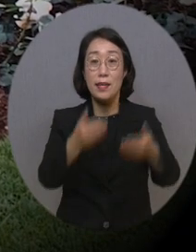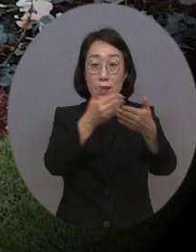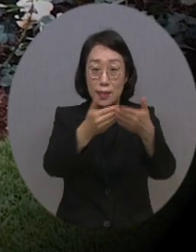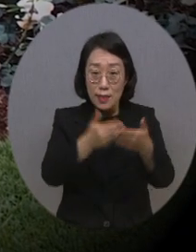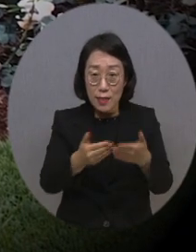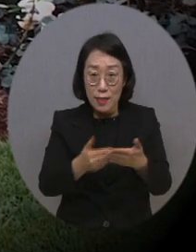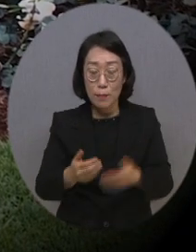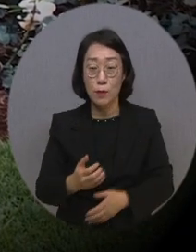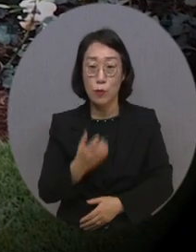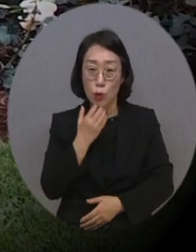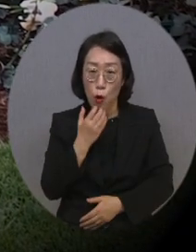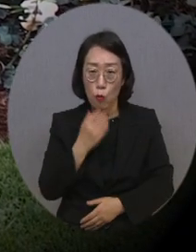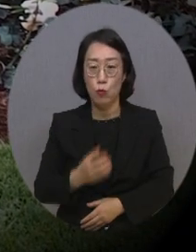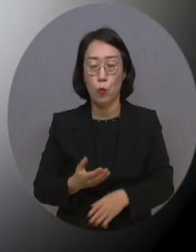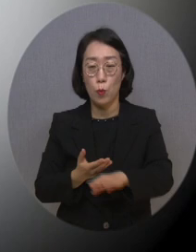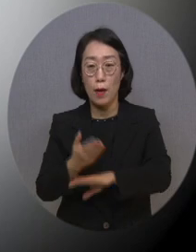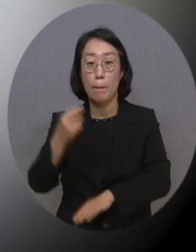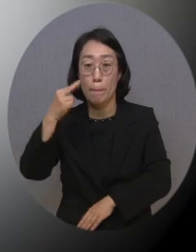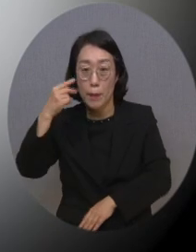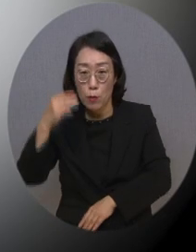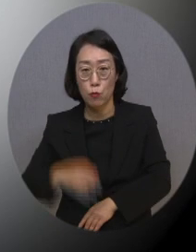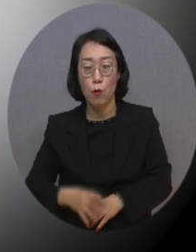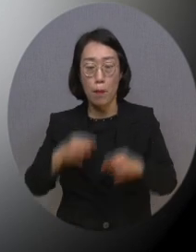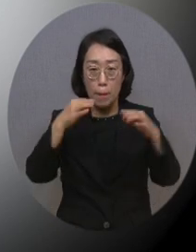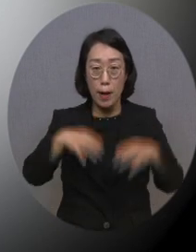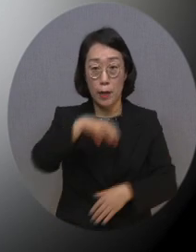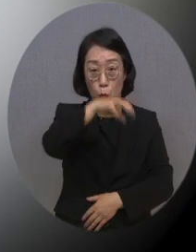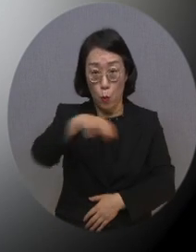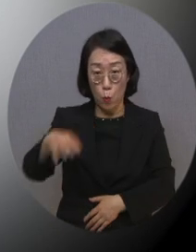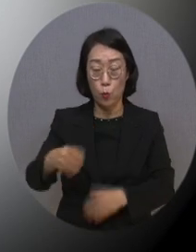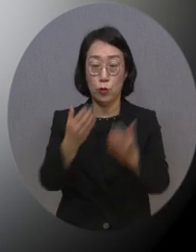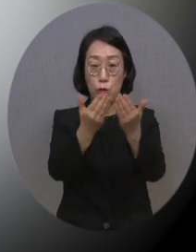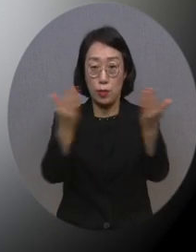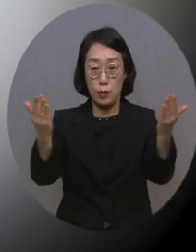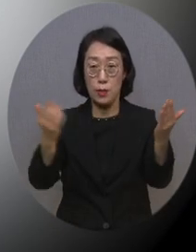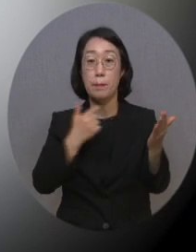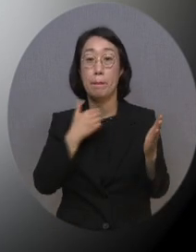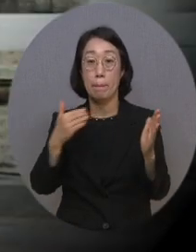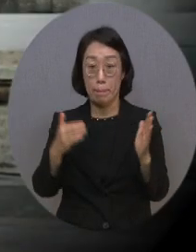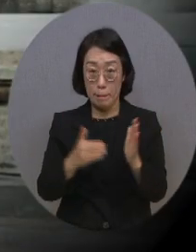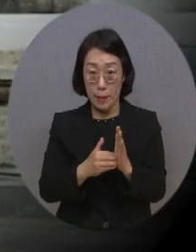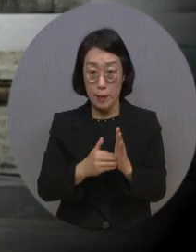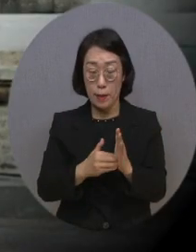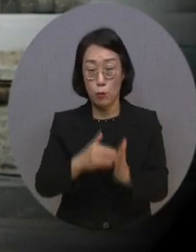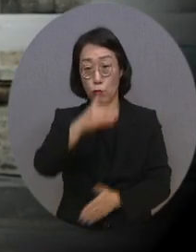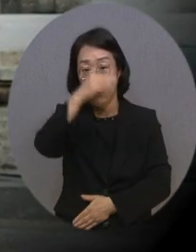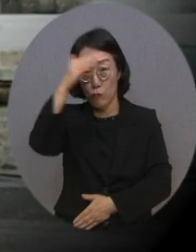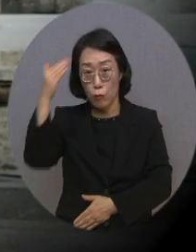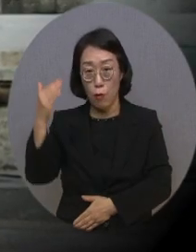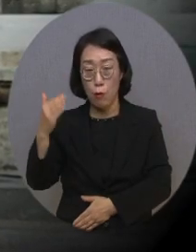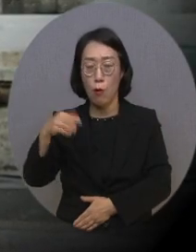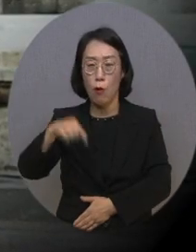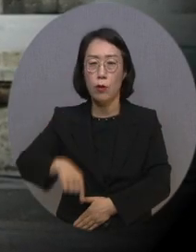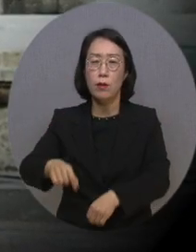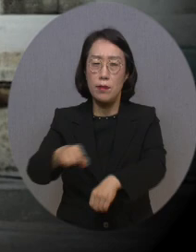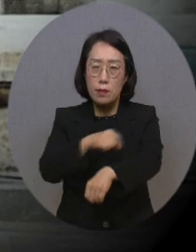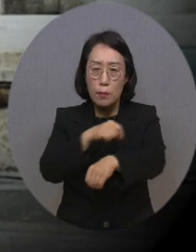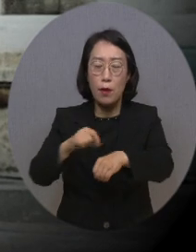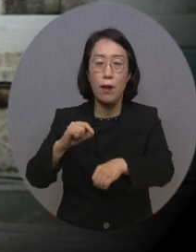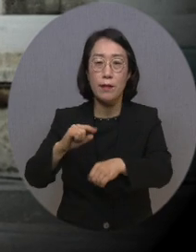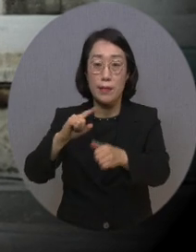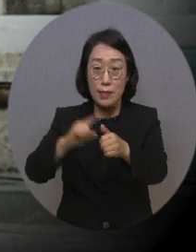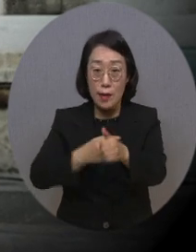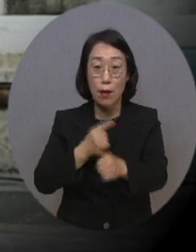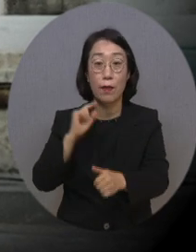작품들은 서울, 뉴욕, 파리 등 국내외 다양한 곳에서 전시회를 개최하며 한국에서만 볼 수 있는 아름다운